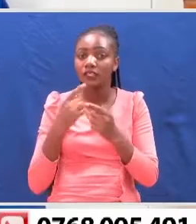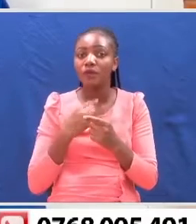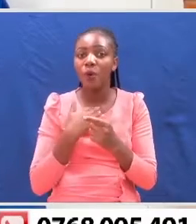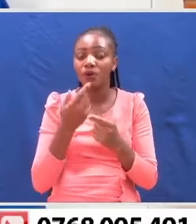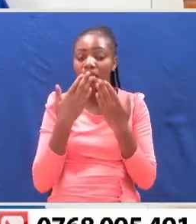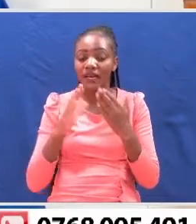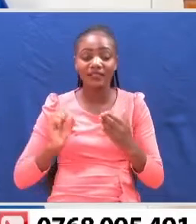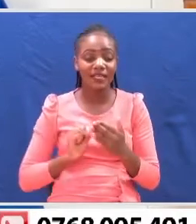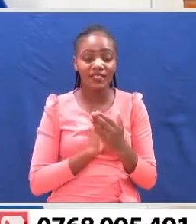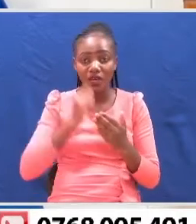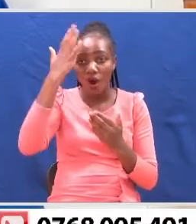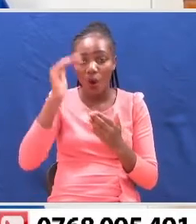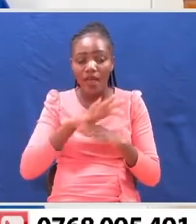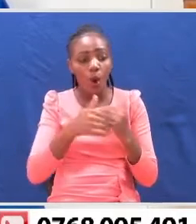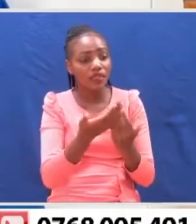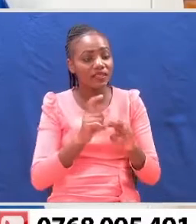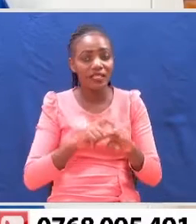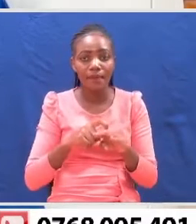sababu wakati huu wote